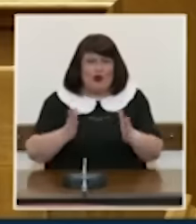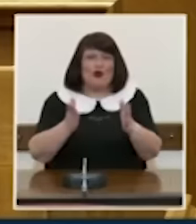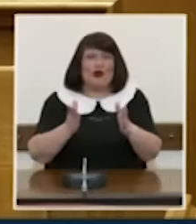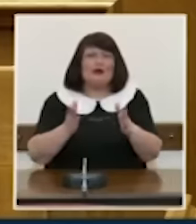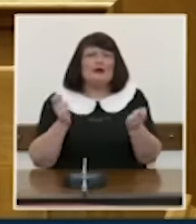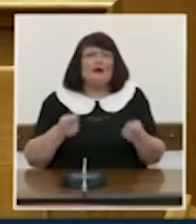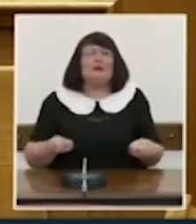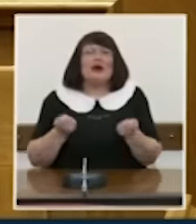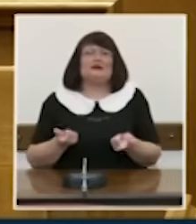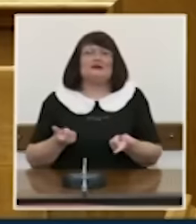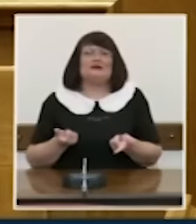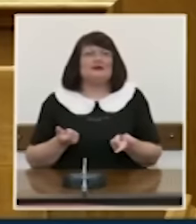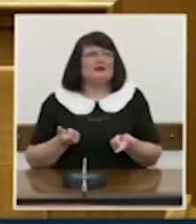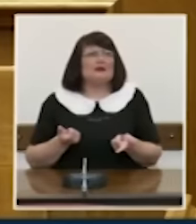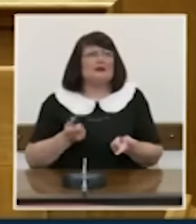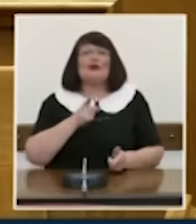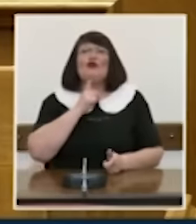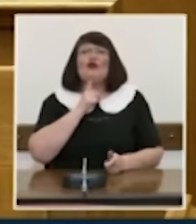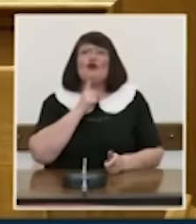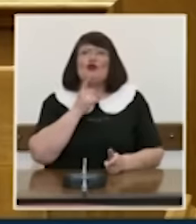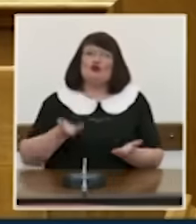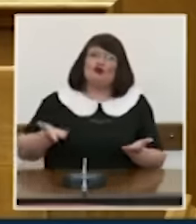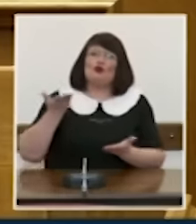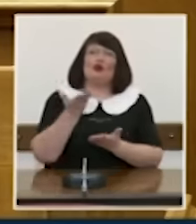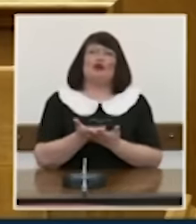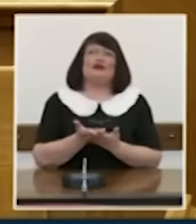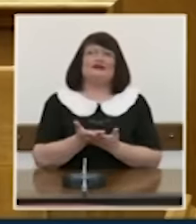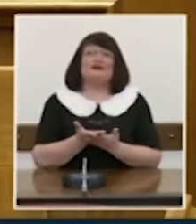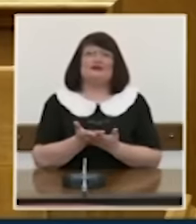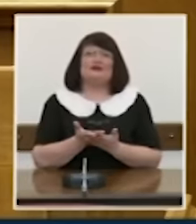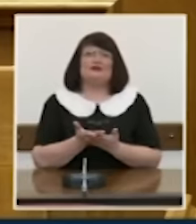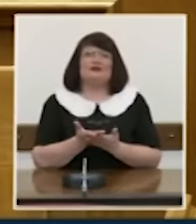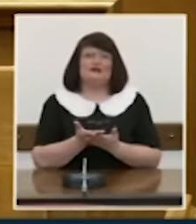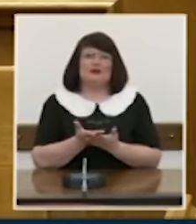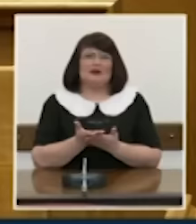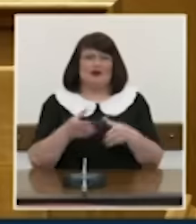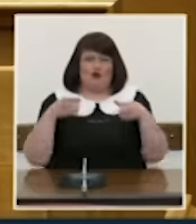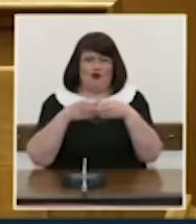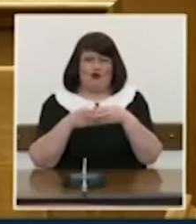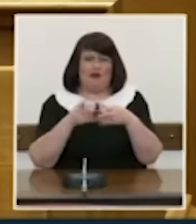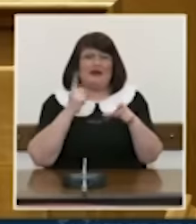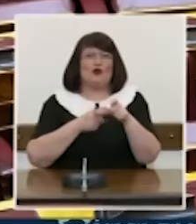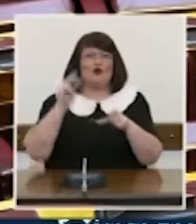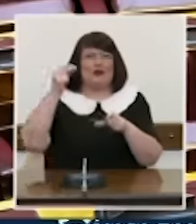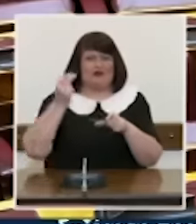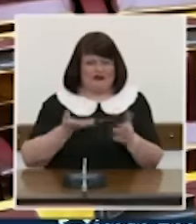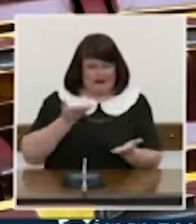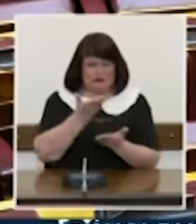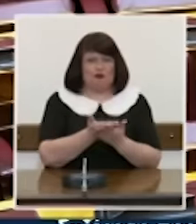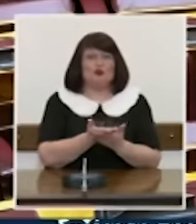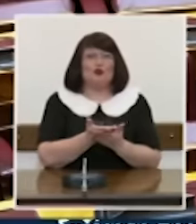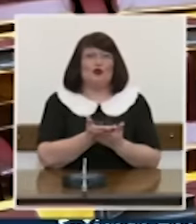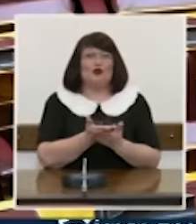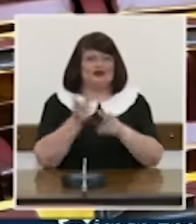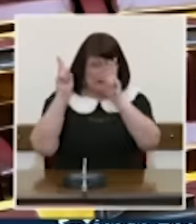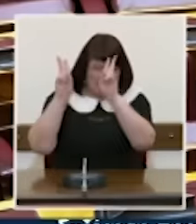πράξη, όπως κατέθεσε την πρότασή της όλη η κοινοβουλευτική ομάδα του ΚΚΕ, η